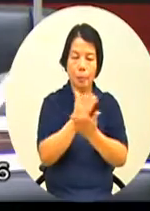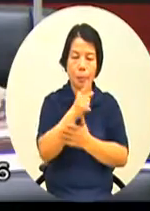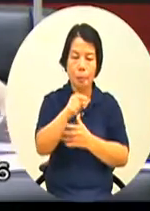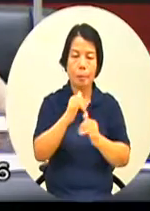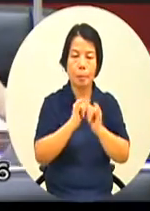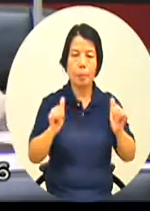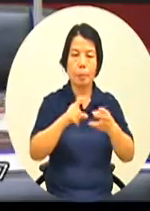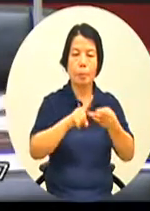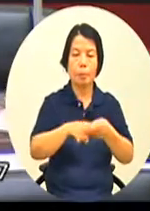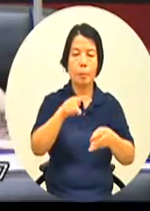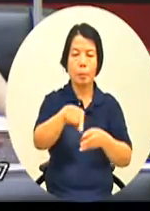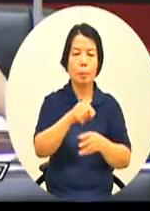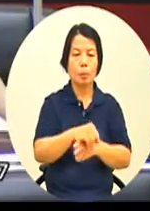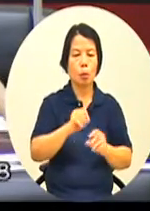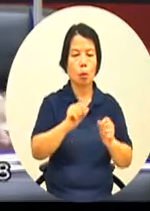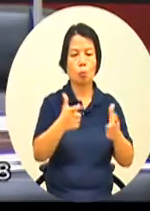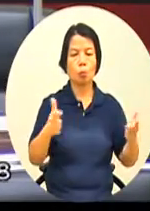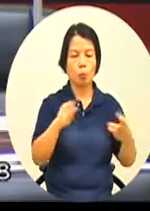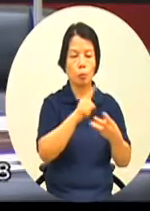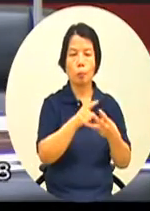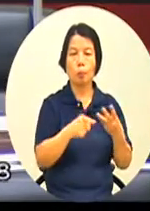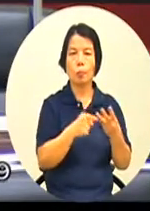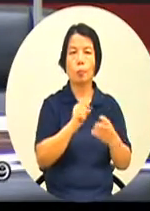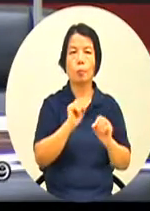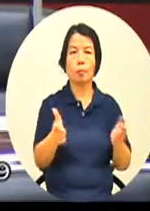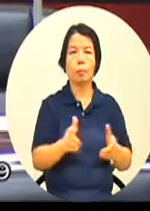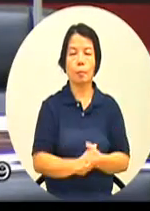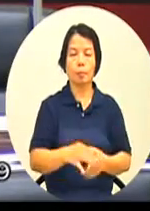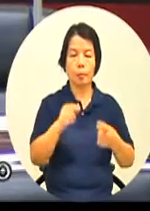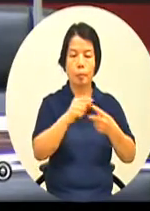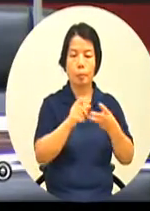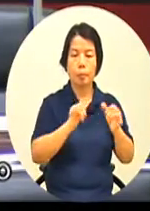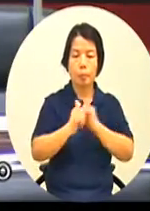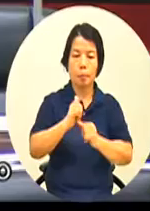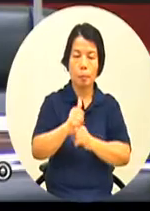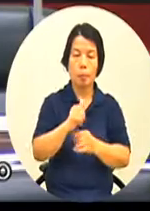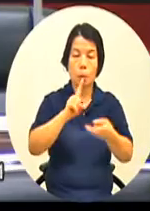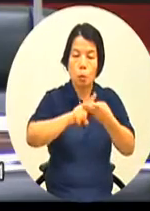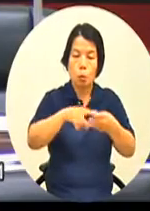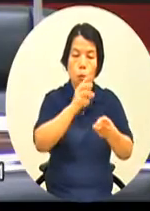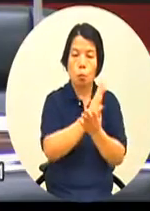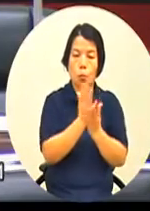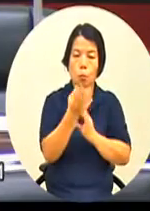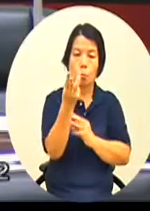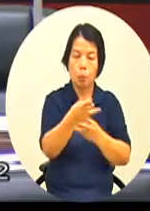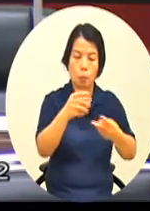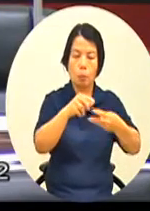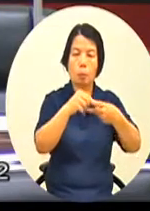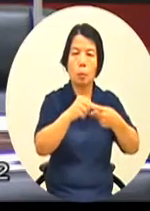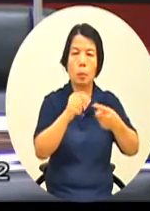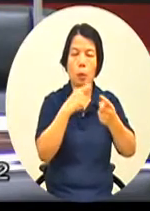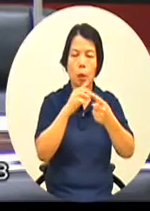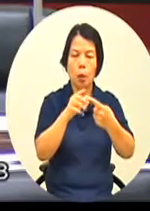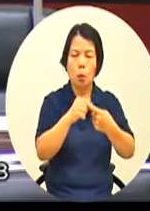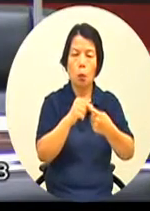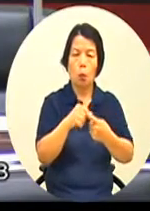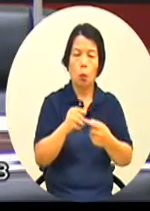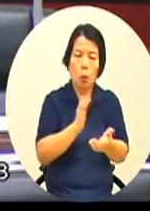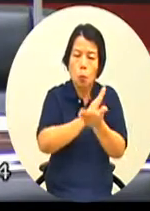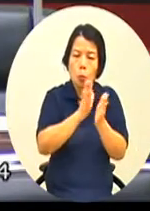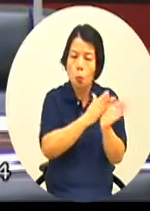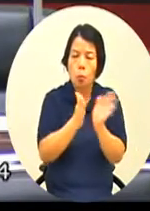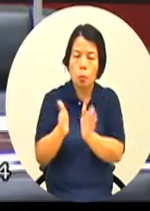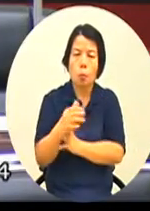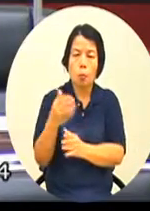不一样的方式。我们来想想看，这三种民主来处理陈抗事件会有什么不一样的反